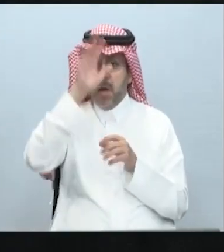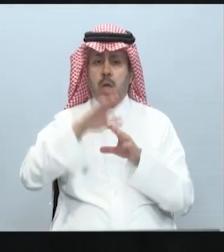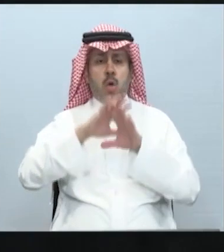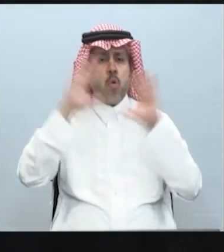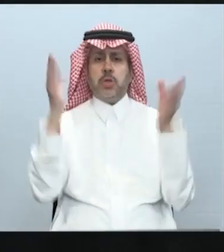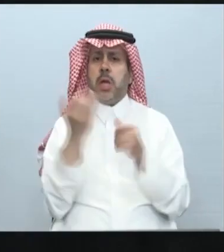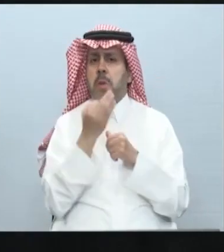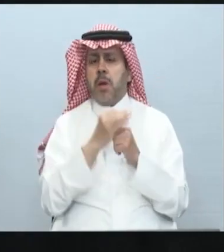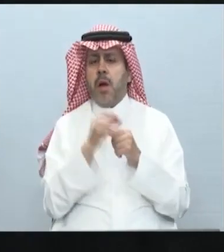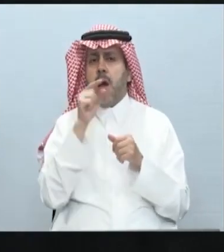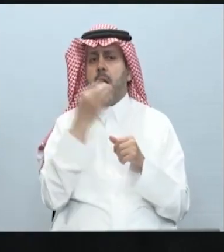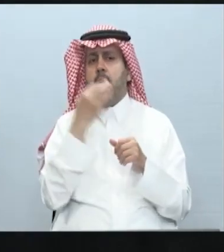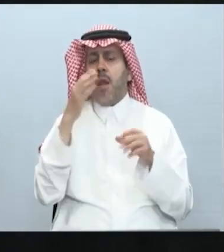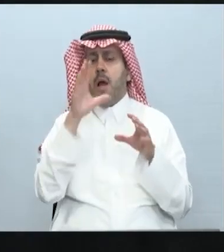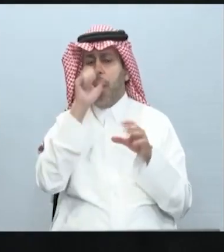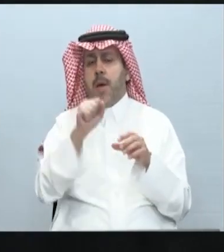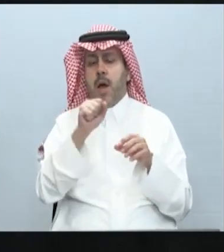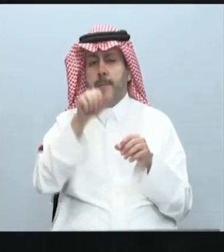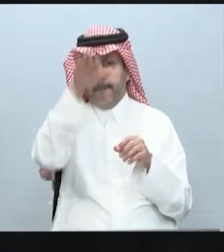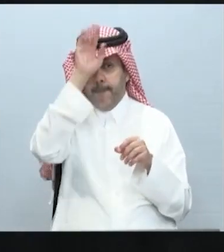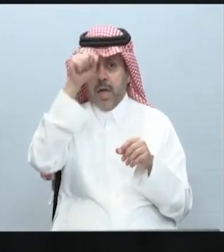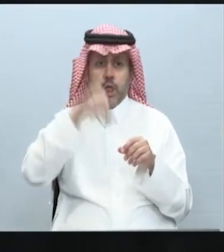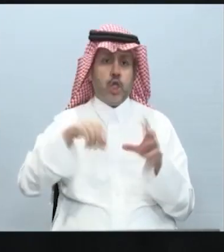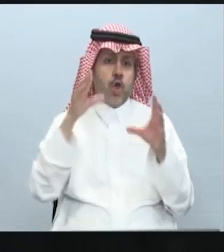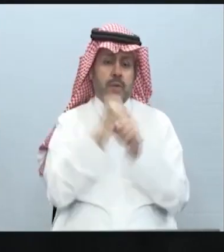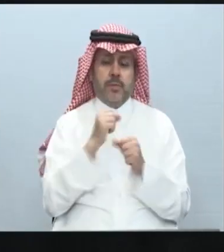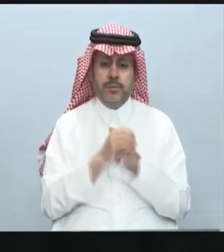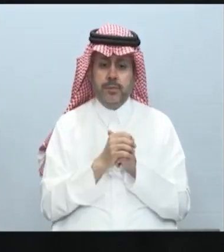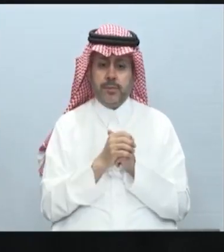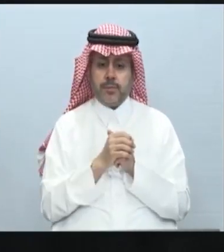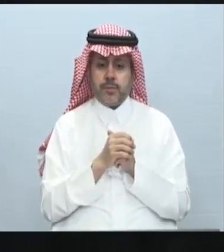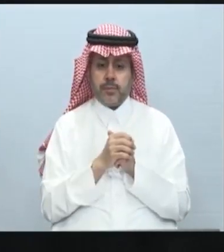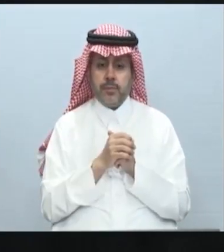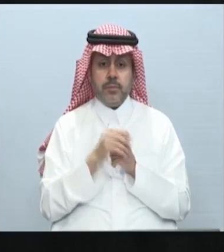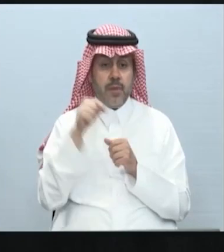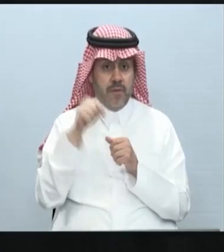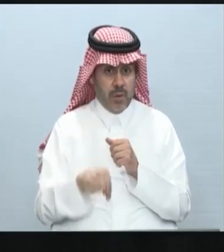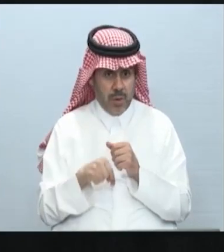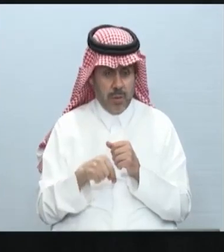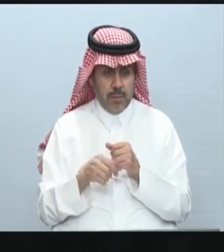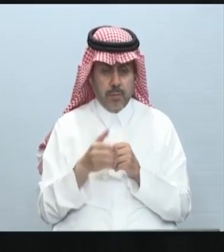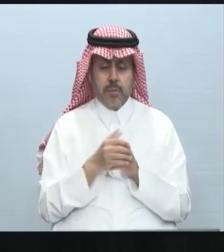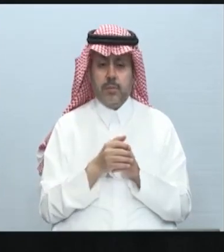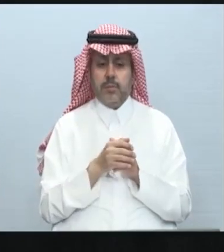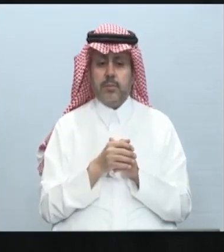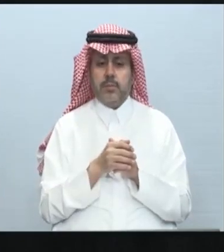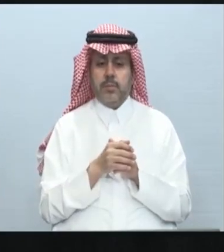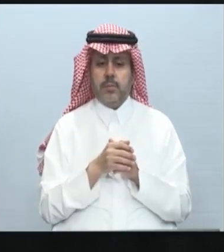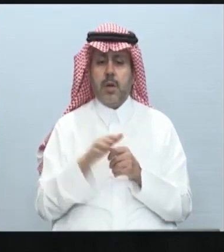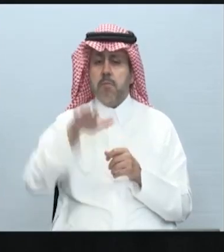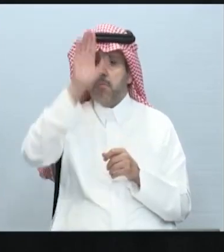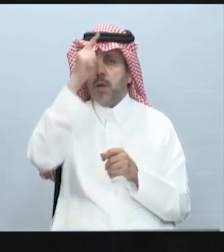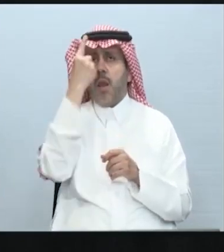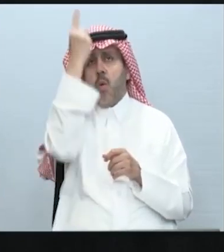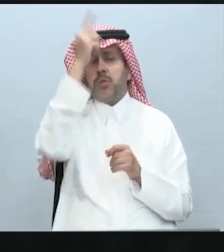شيء لان في الدنيا من يشركه في اصل الملك اما في الاخره فلا